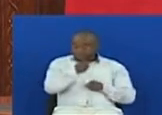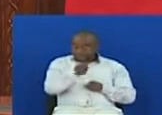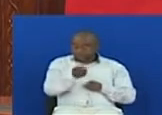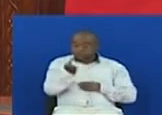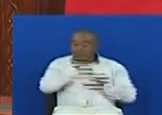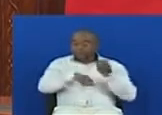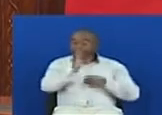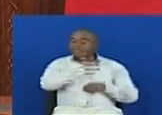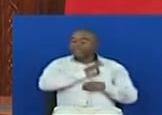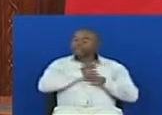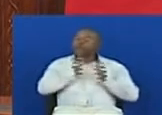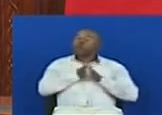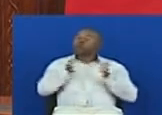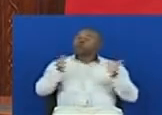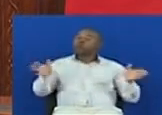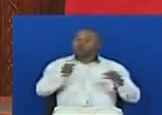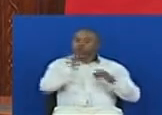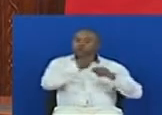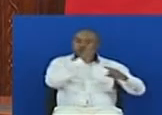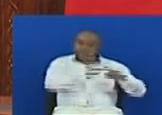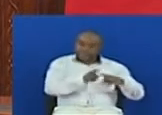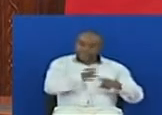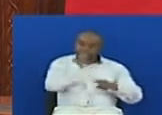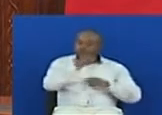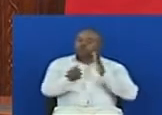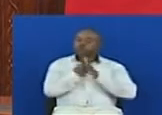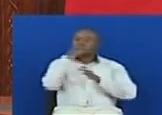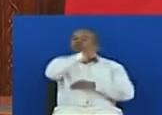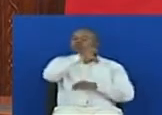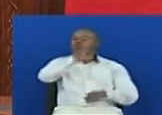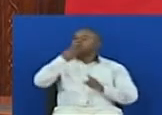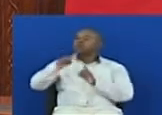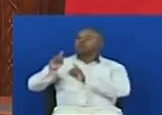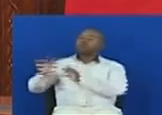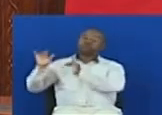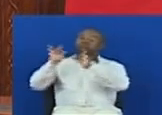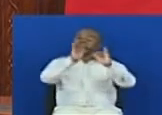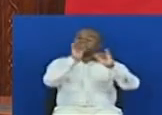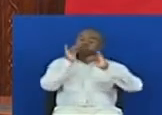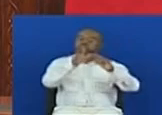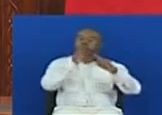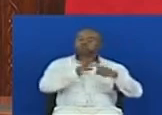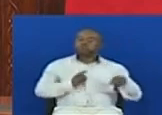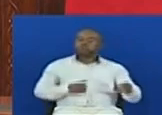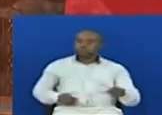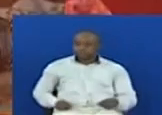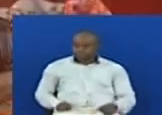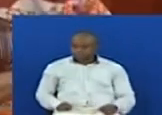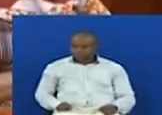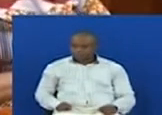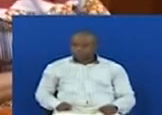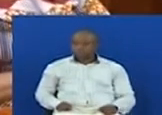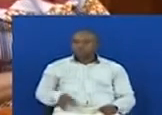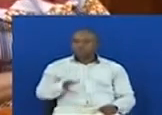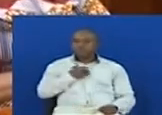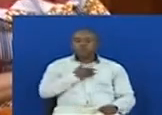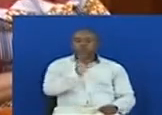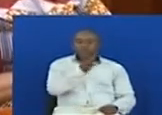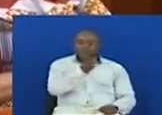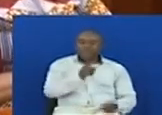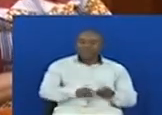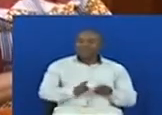kubwa Tanzania mzima, na wanalindi wataipata ile fursa. Fursa ile ambayo tulikuwa tunaitegemea tuwapelekee mboga za majani, tuwapelekee